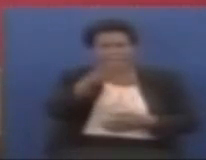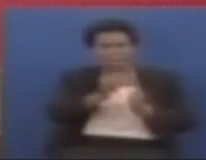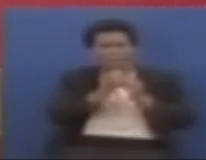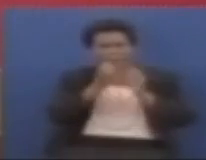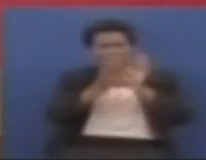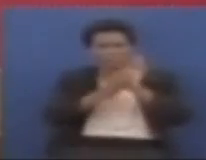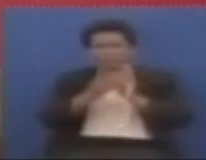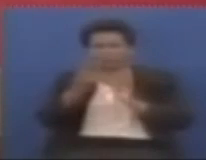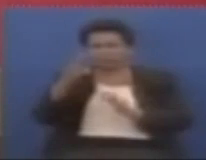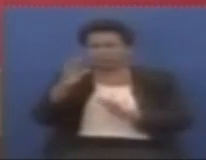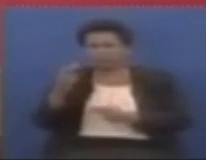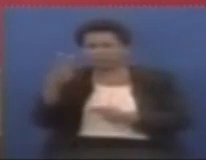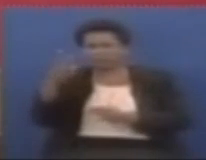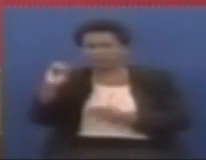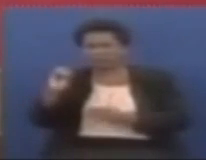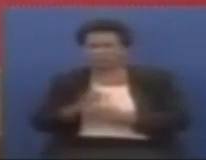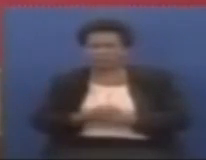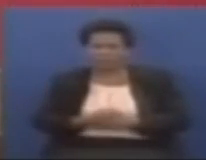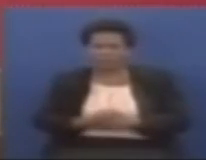linapotokea